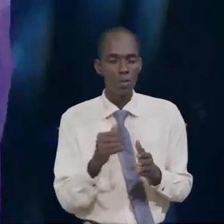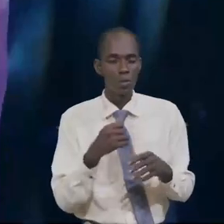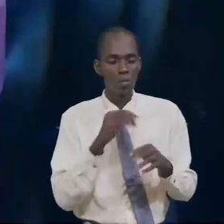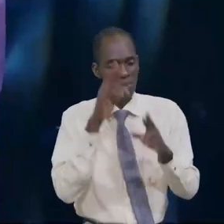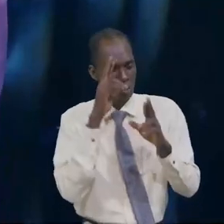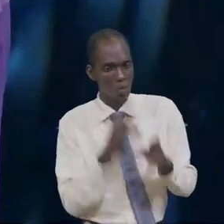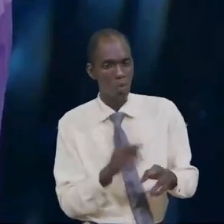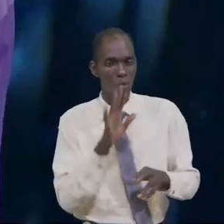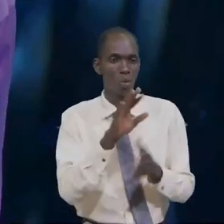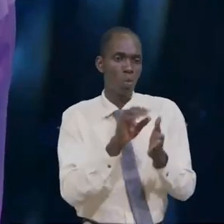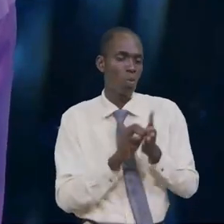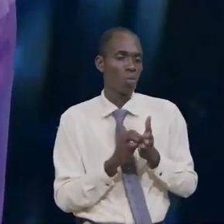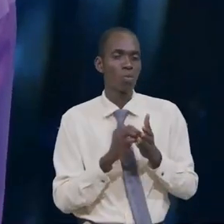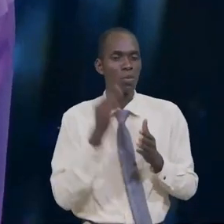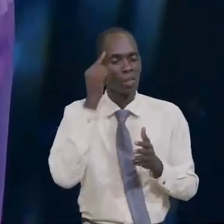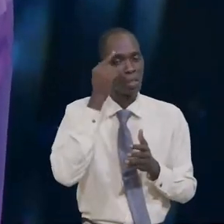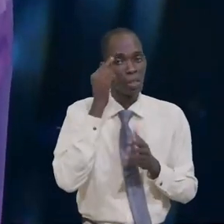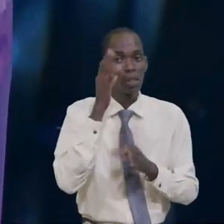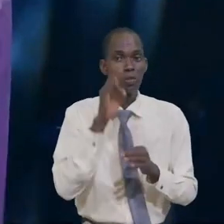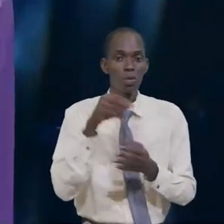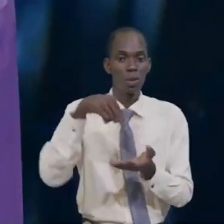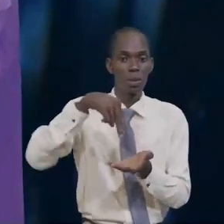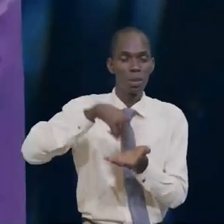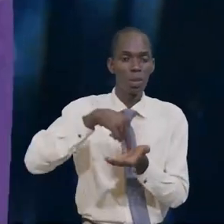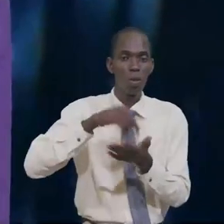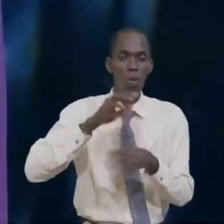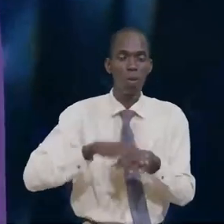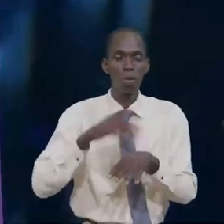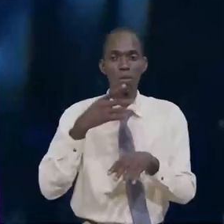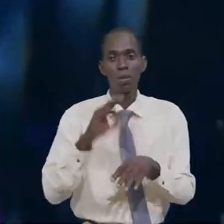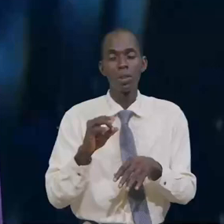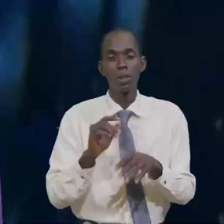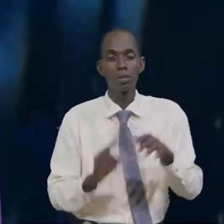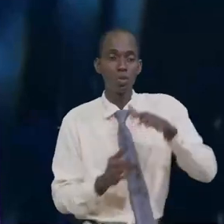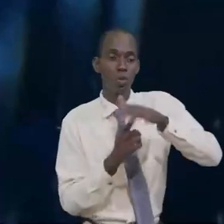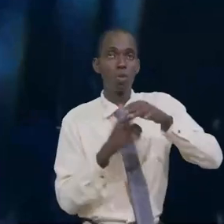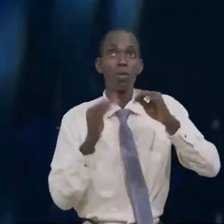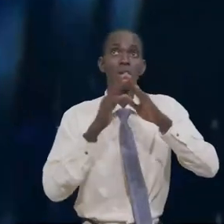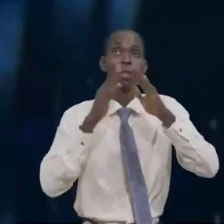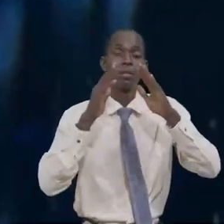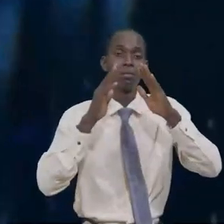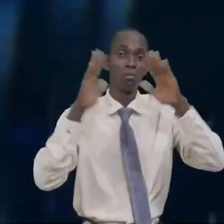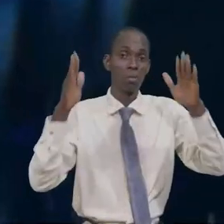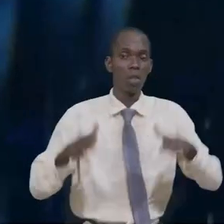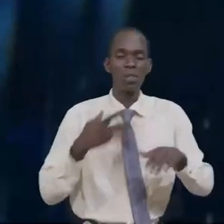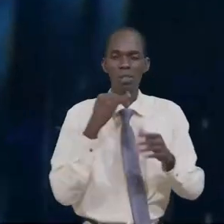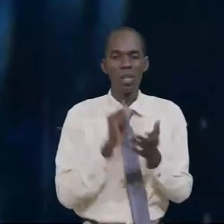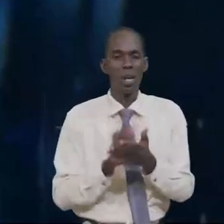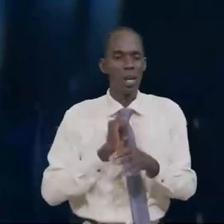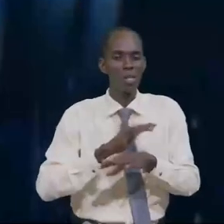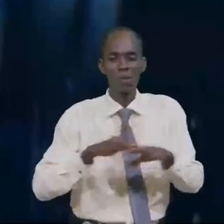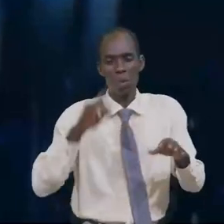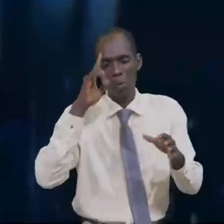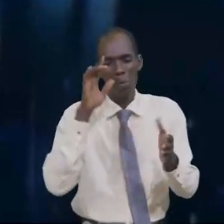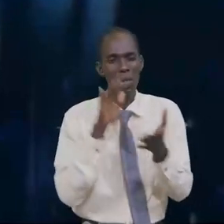si tu restes au sommet d'une d'un immeuble télé je ne crois pas ah